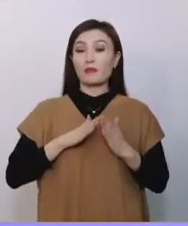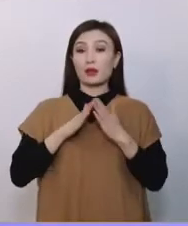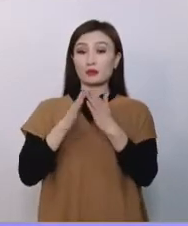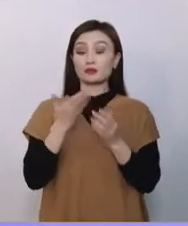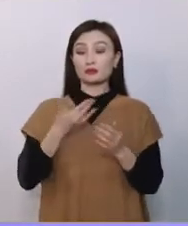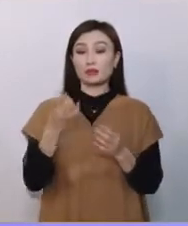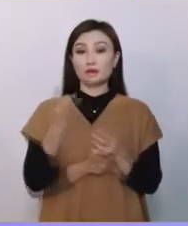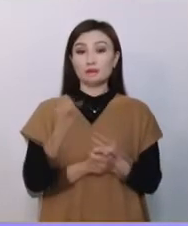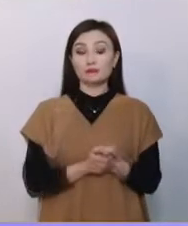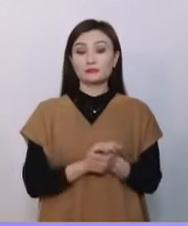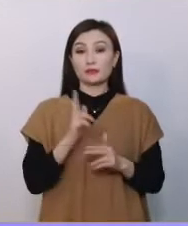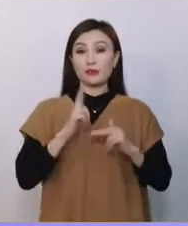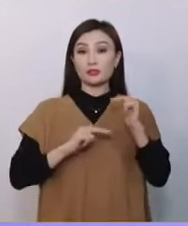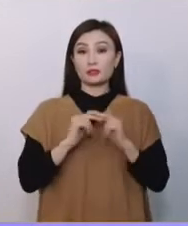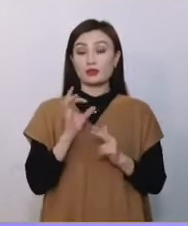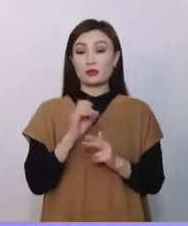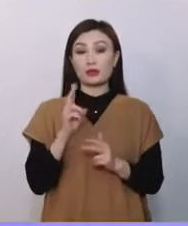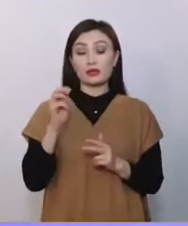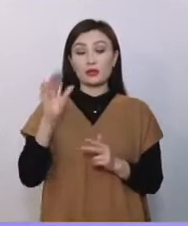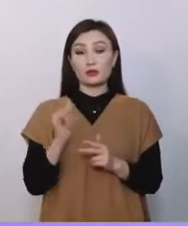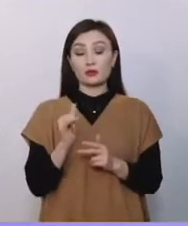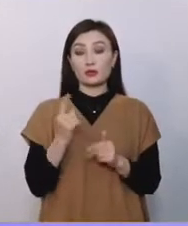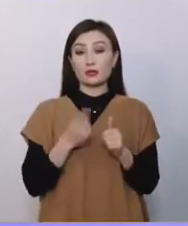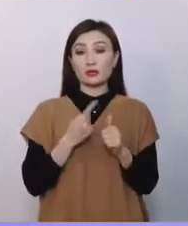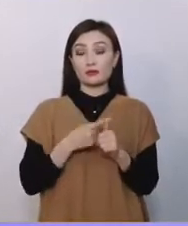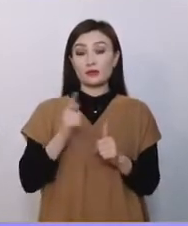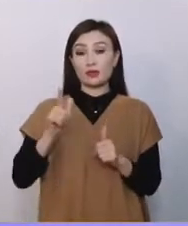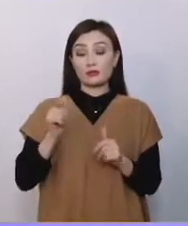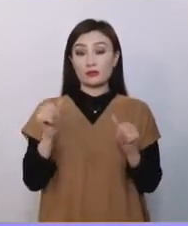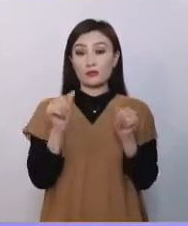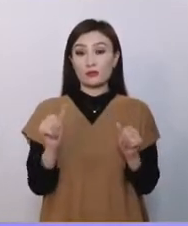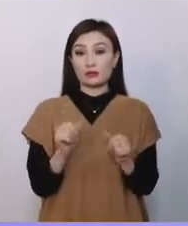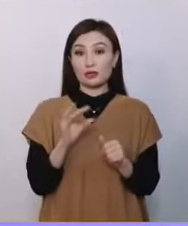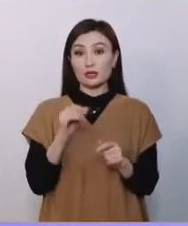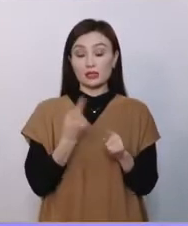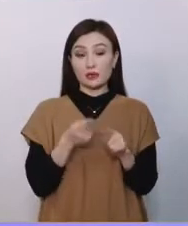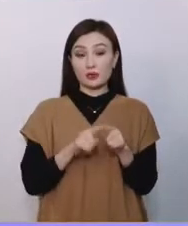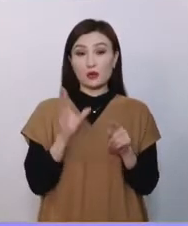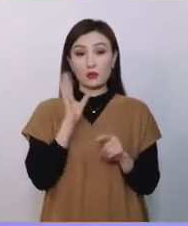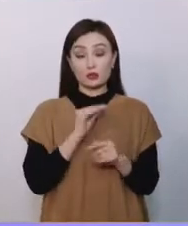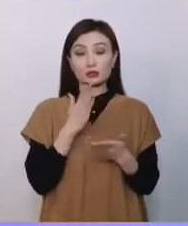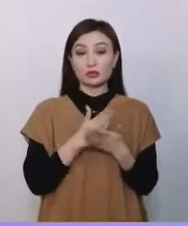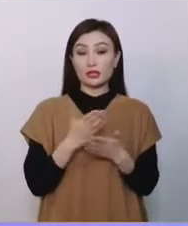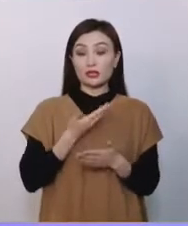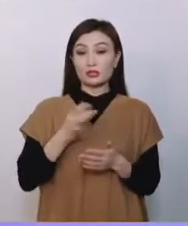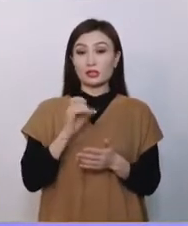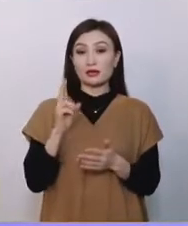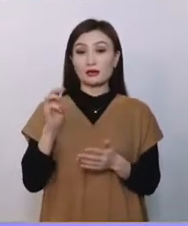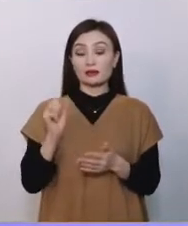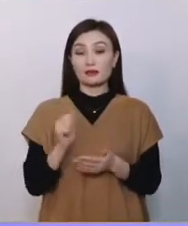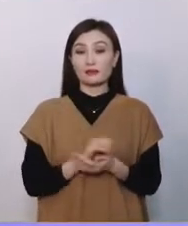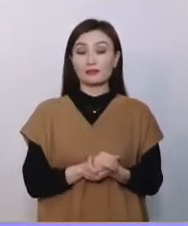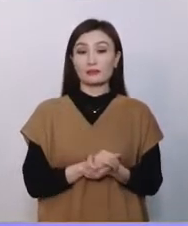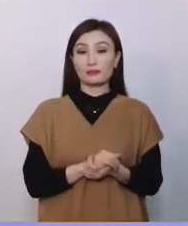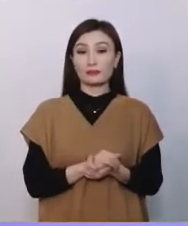ракета построим ракету назовите геометрические фигуры из которых может состоять наша ракета